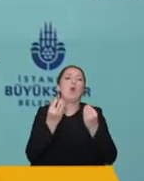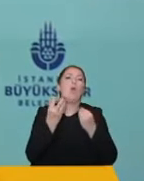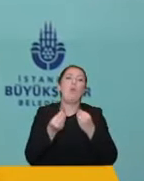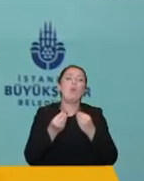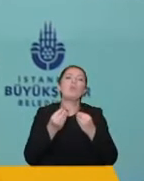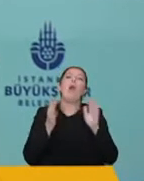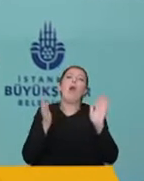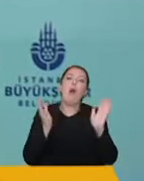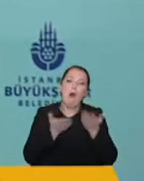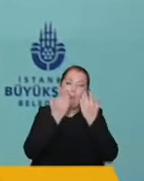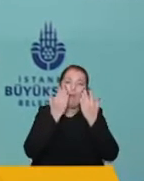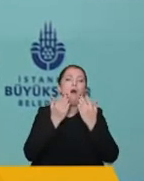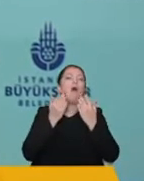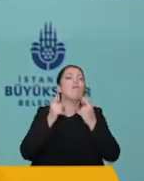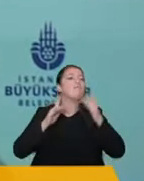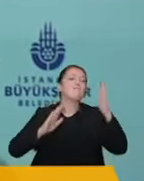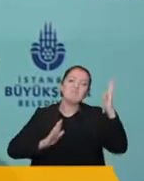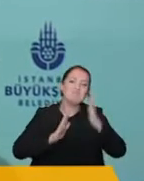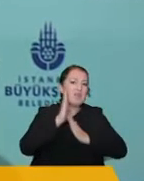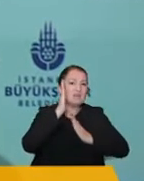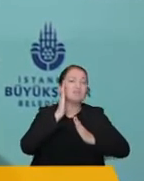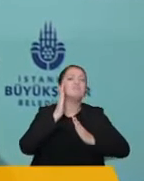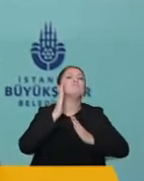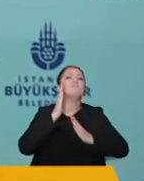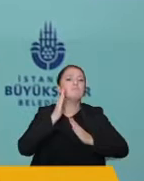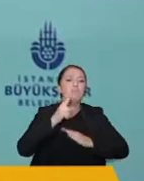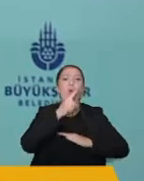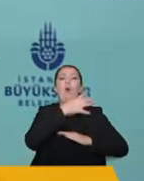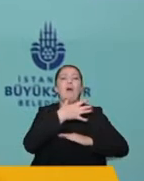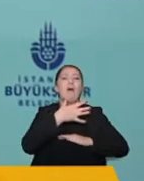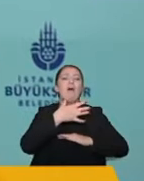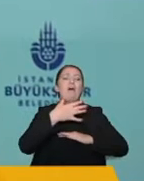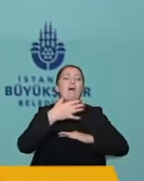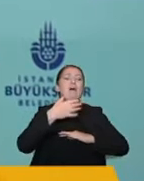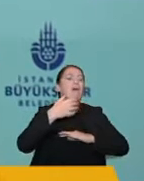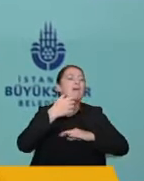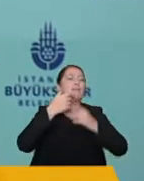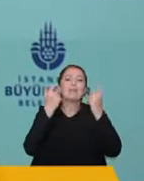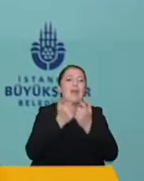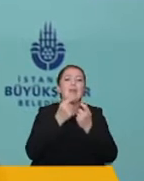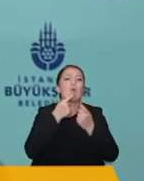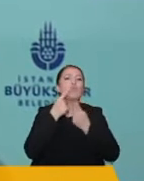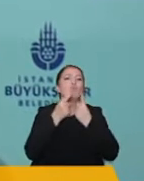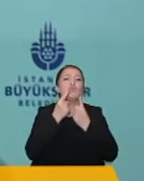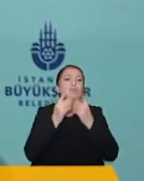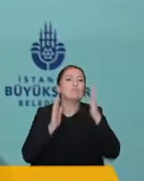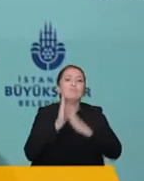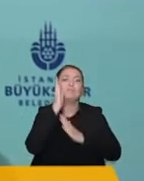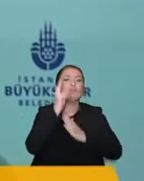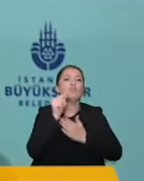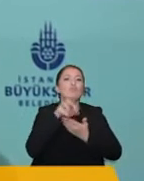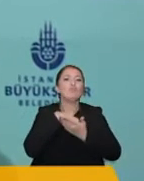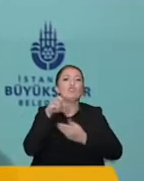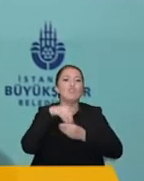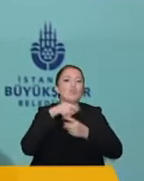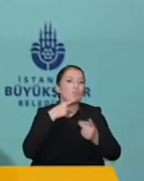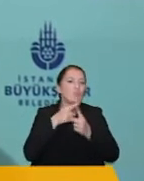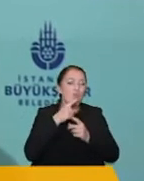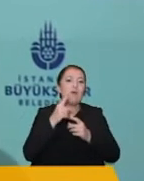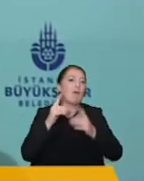Ama muhalefet, iktidar nerede konuşacak? Muhalefet bütçede konuşacak.